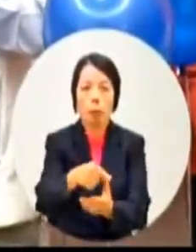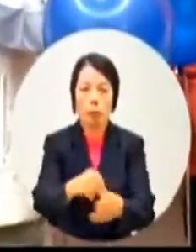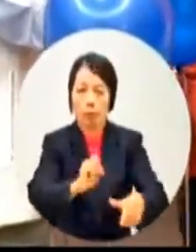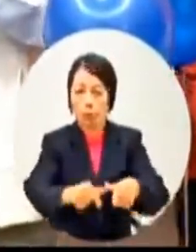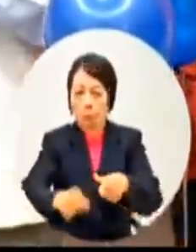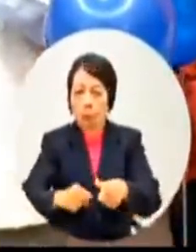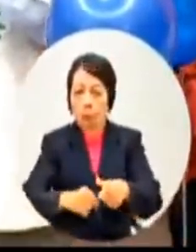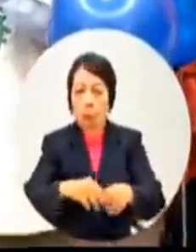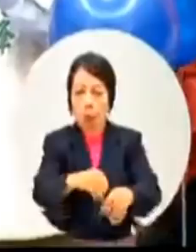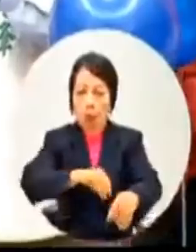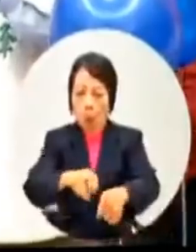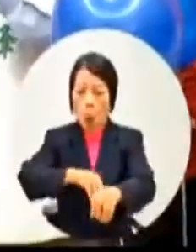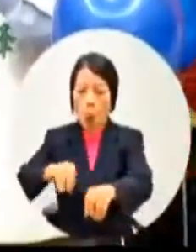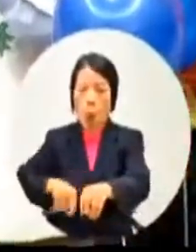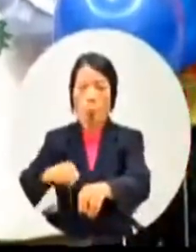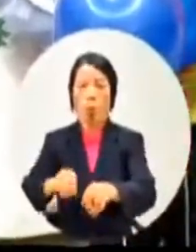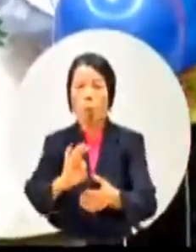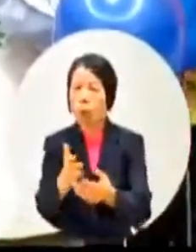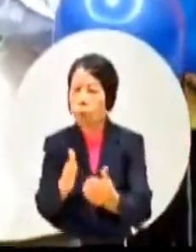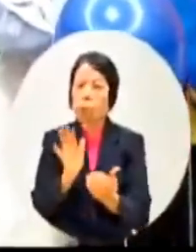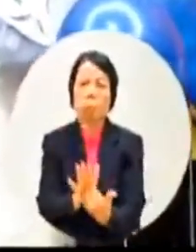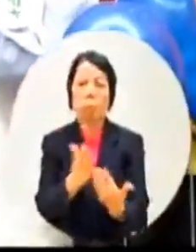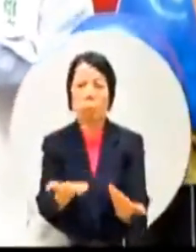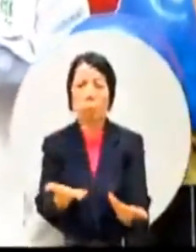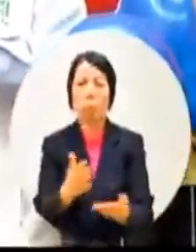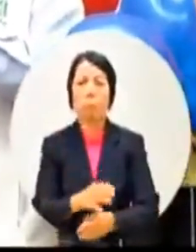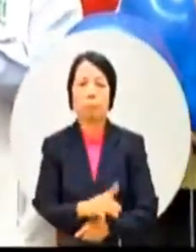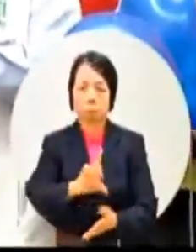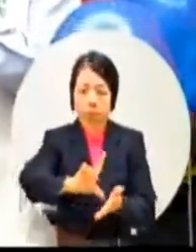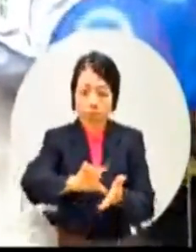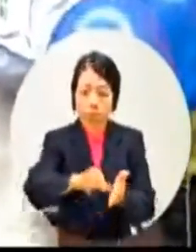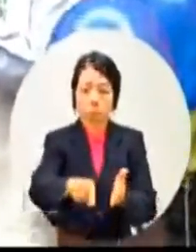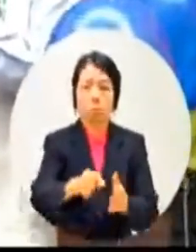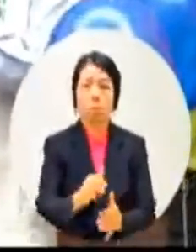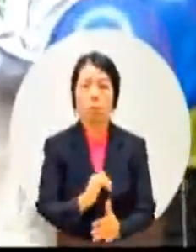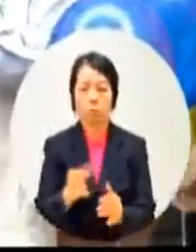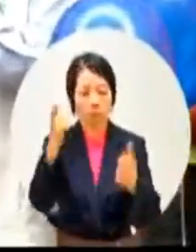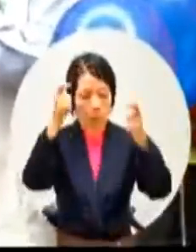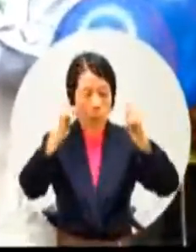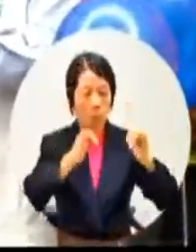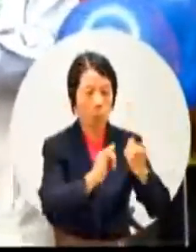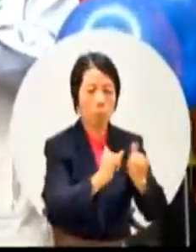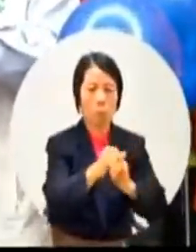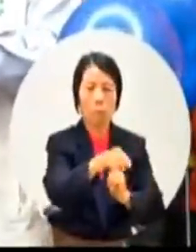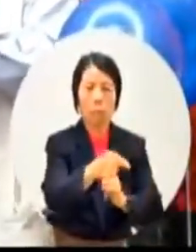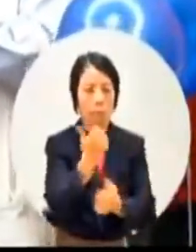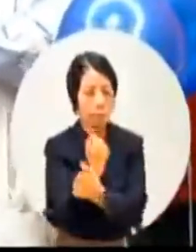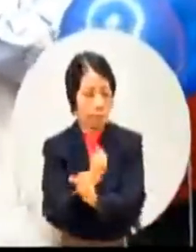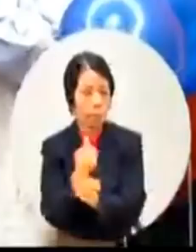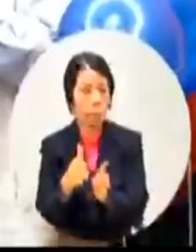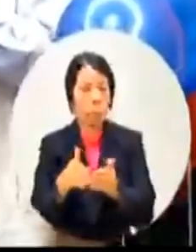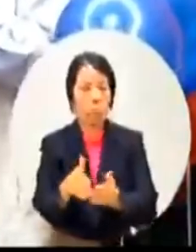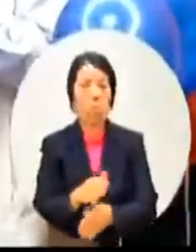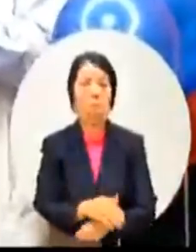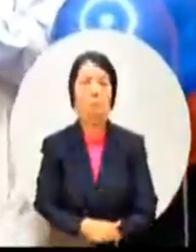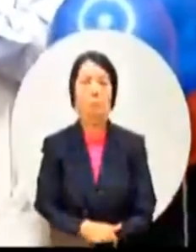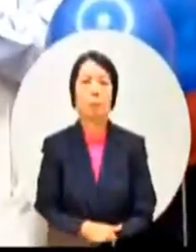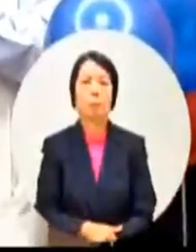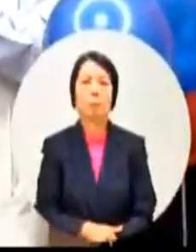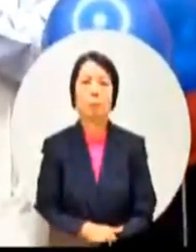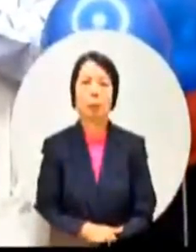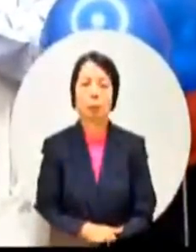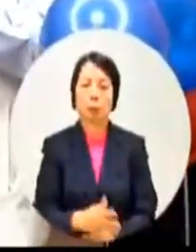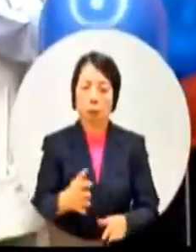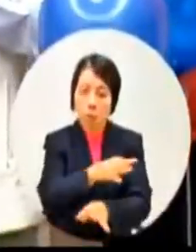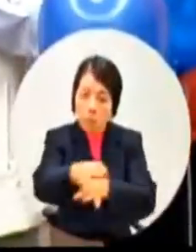呢？所以这个时候高雄市民来扣路啊， 其实有时间的关系哦，请慢哈、哦。从经济里面，经济理论里面很